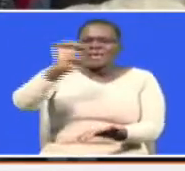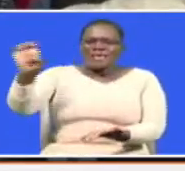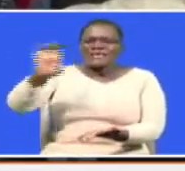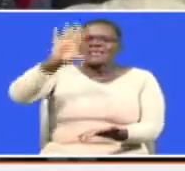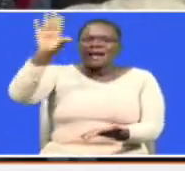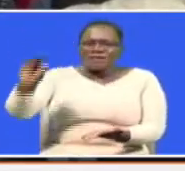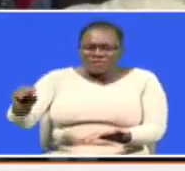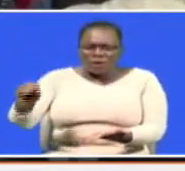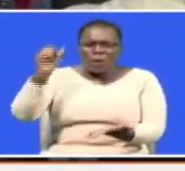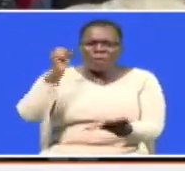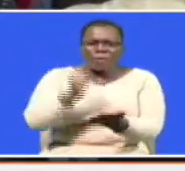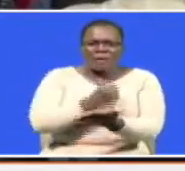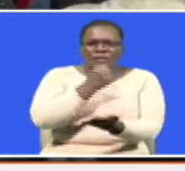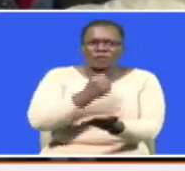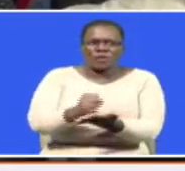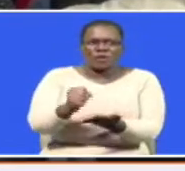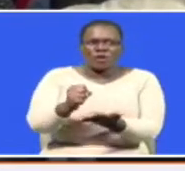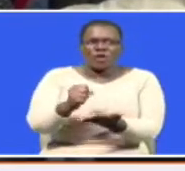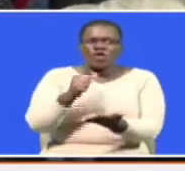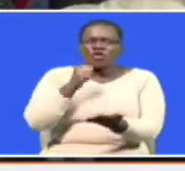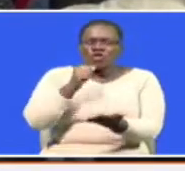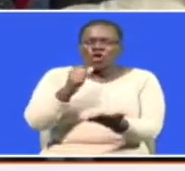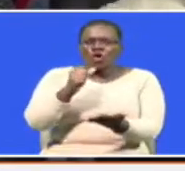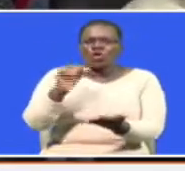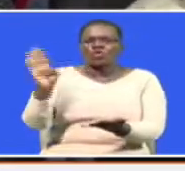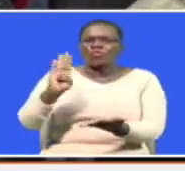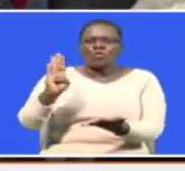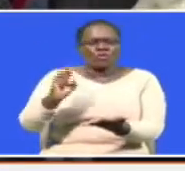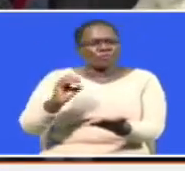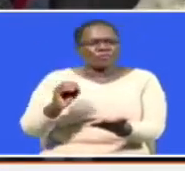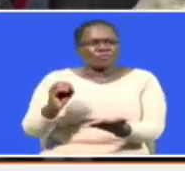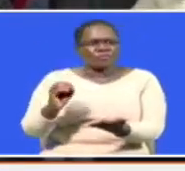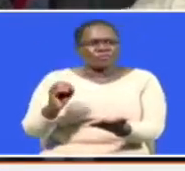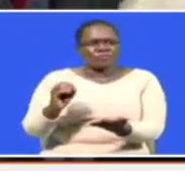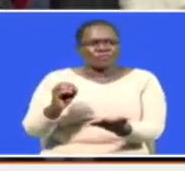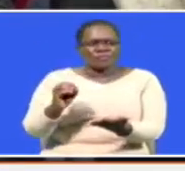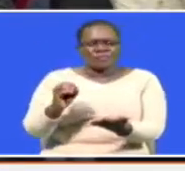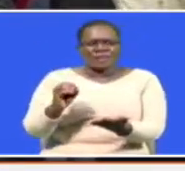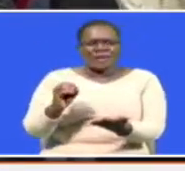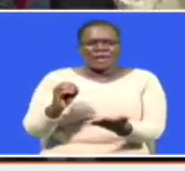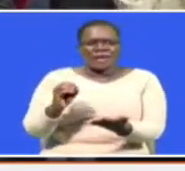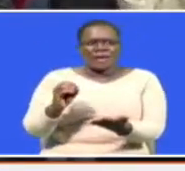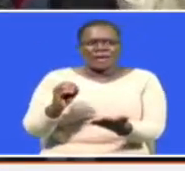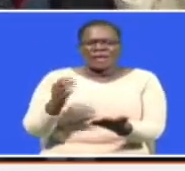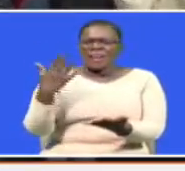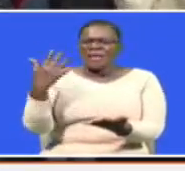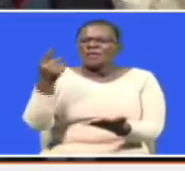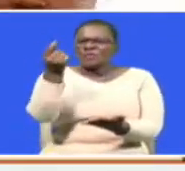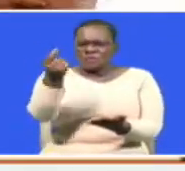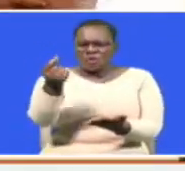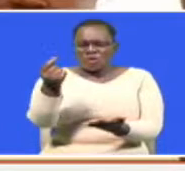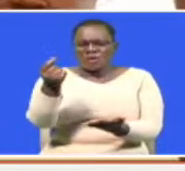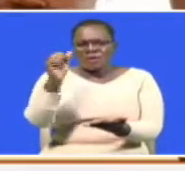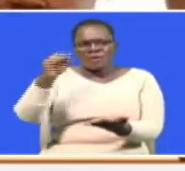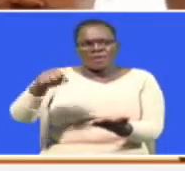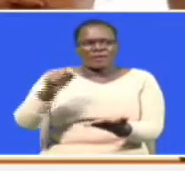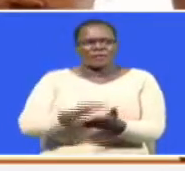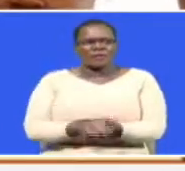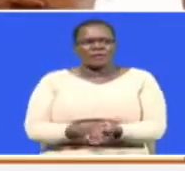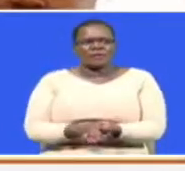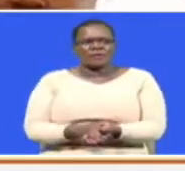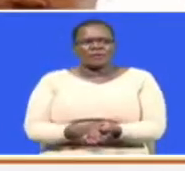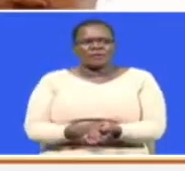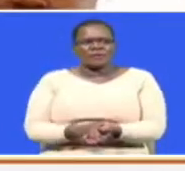Africa valid passport. Kama unabeba ile passport ya blue, wachana nayo. Hiyo upande nayo mimi. Wanataka ile light blue. Hivyo watu